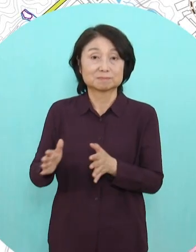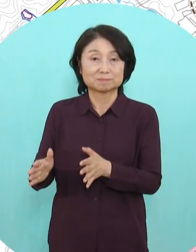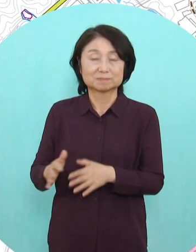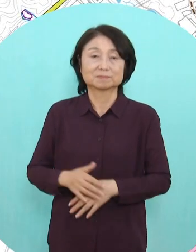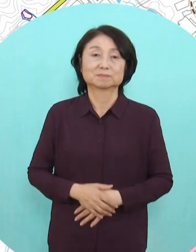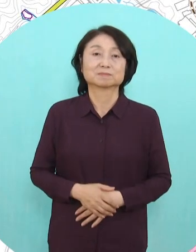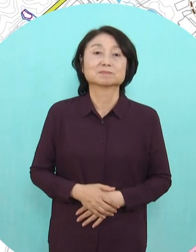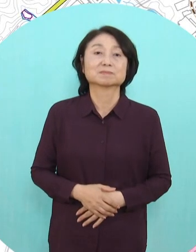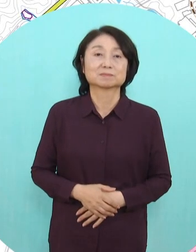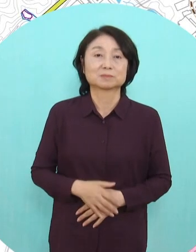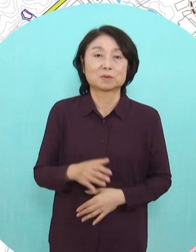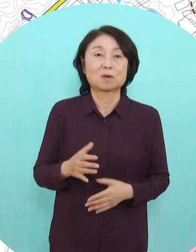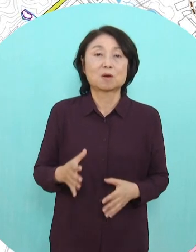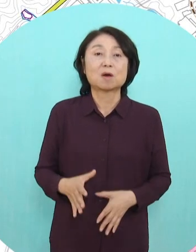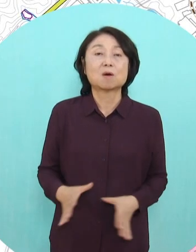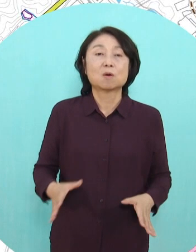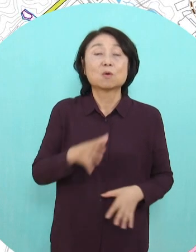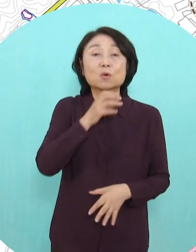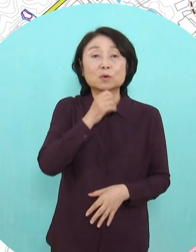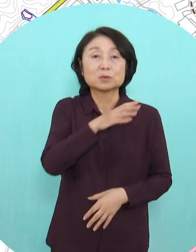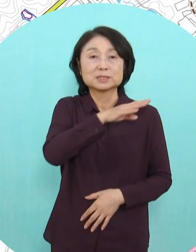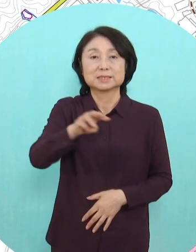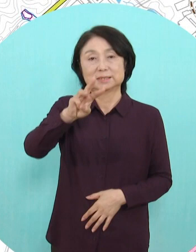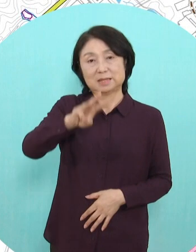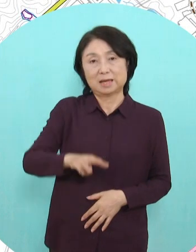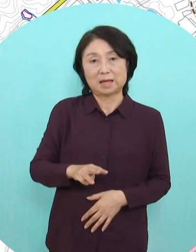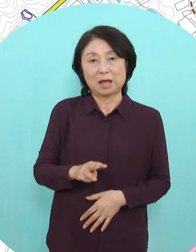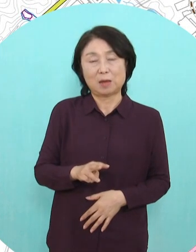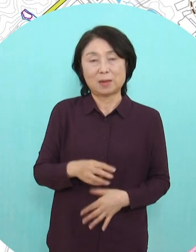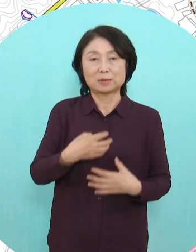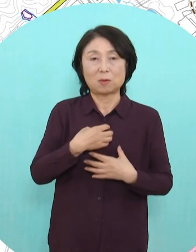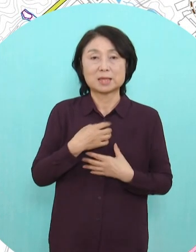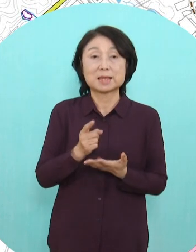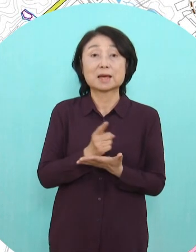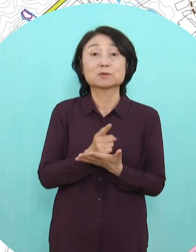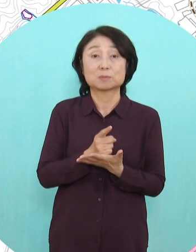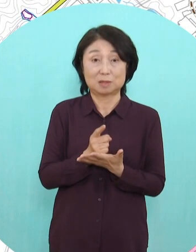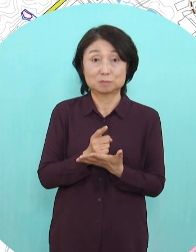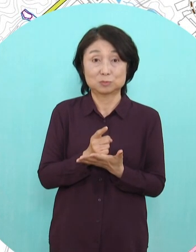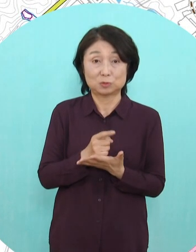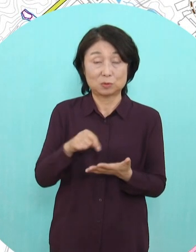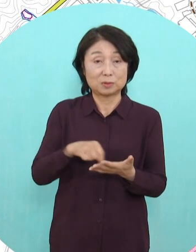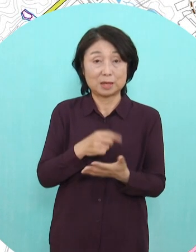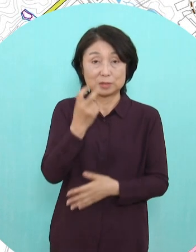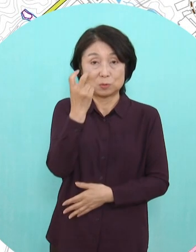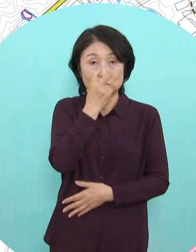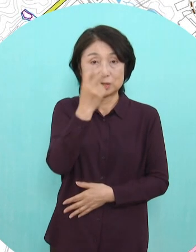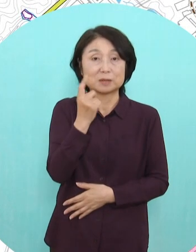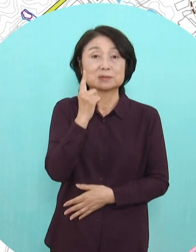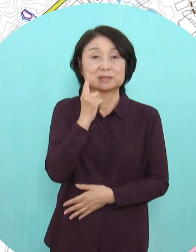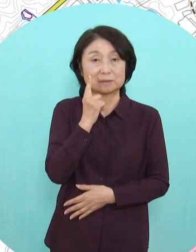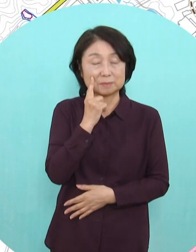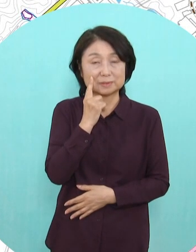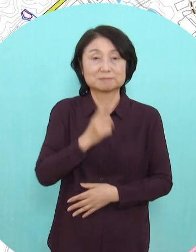それでは大戸市平川地区のハザードマップで災害時の状況を確認してみます。